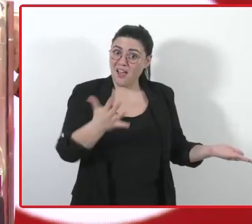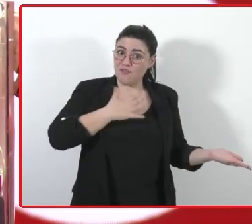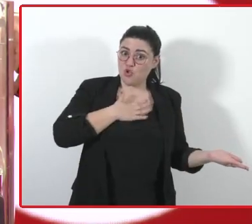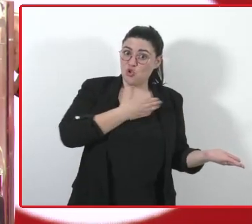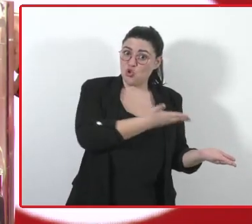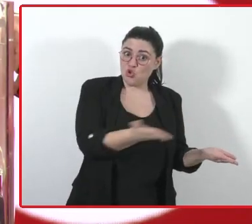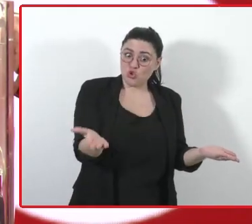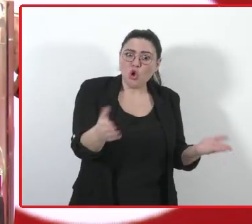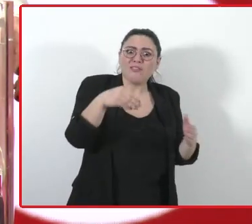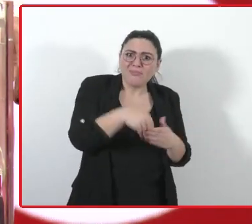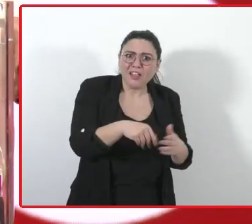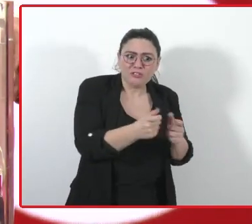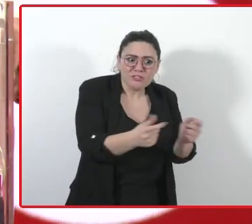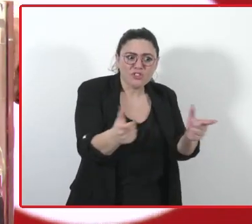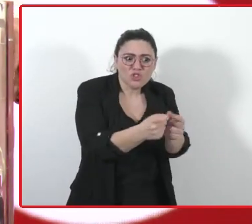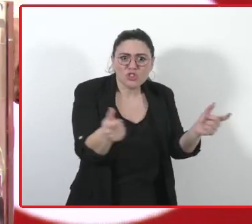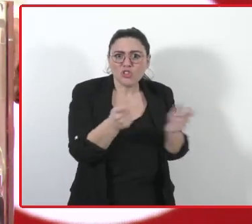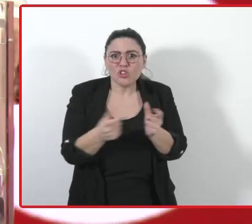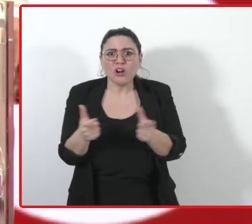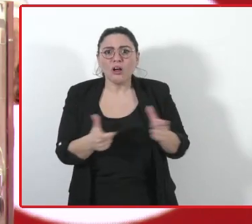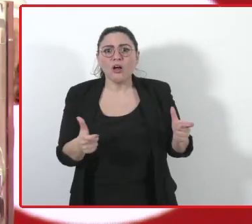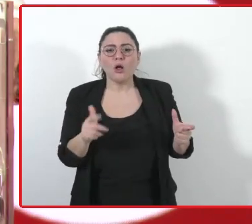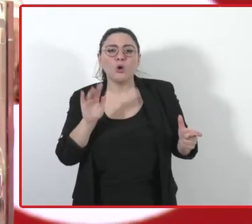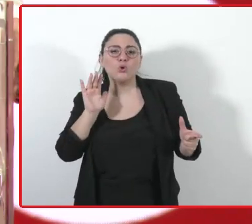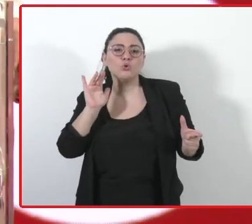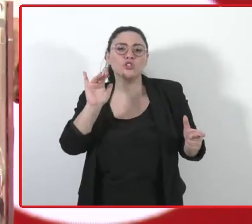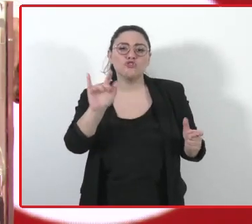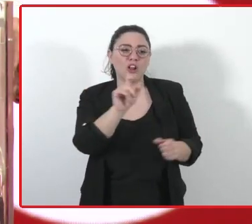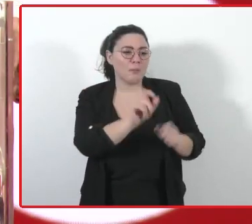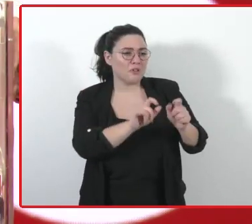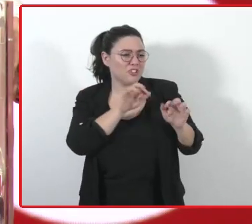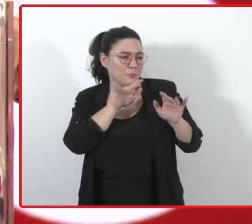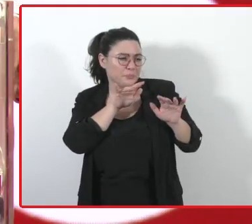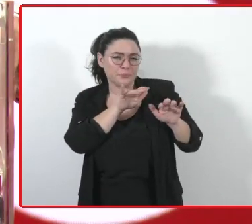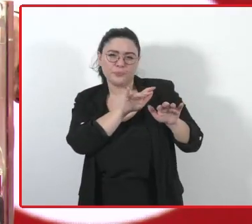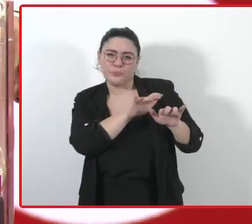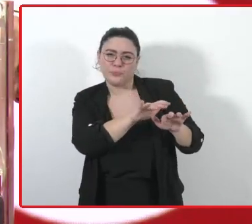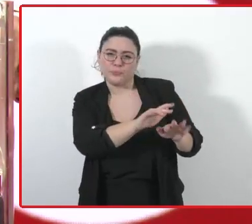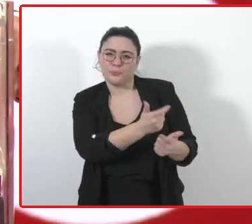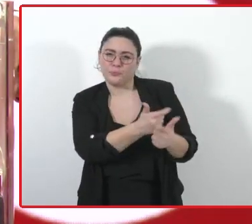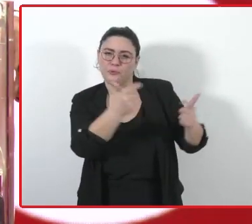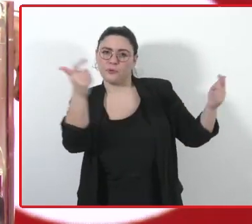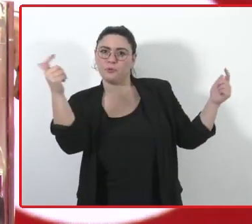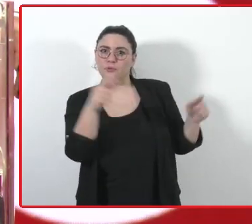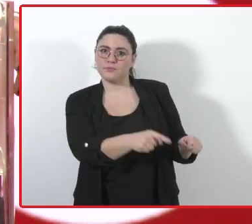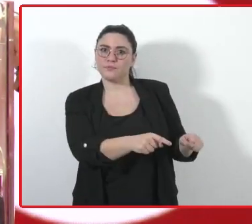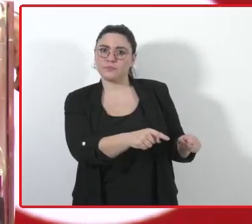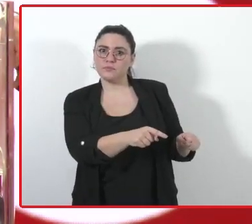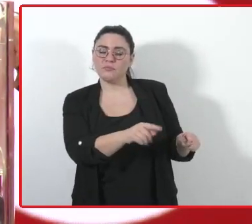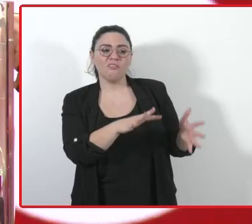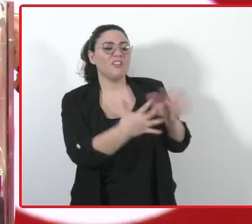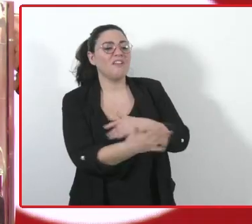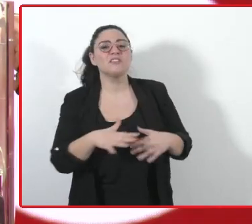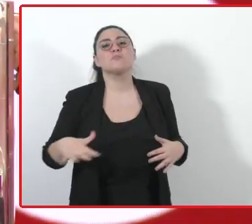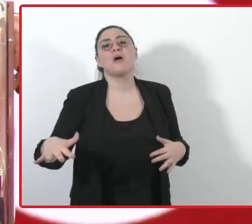comunali sono ogni giorno sempre più affollate di persone e sono spazio di condivisione